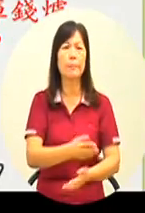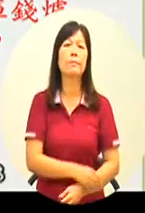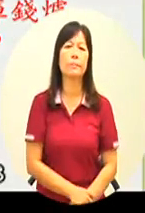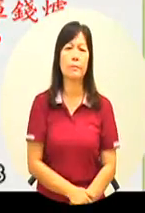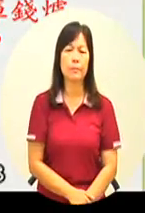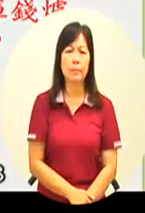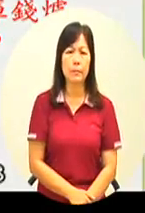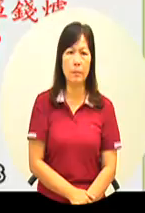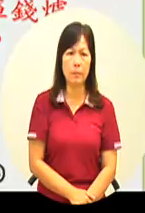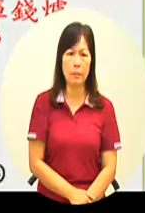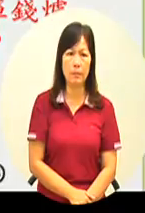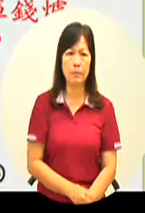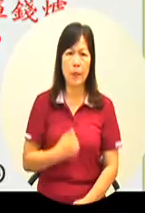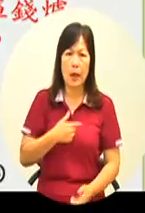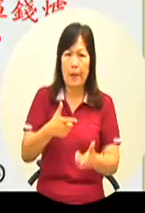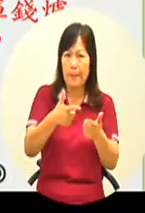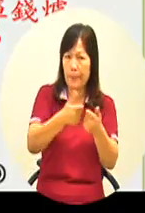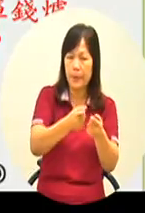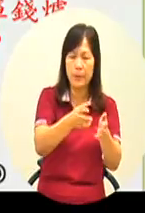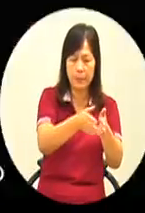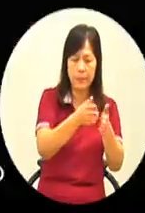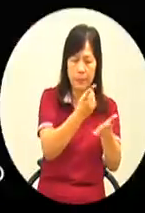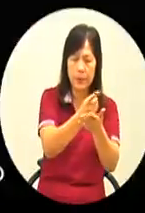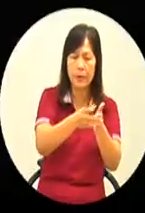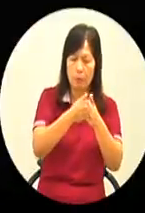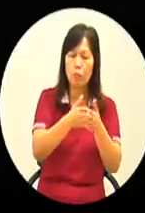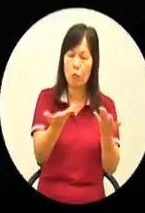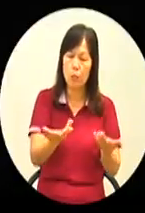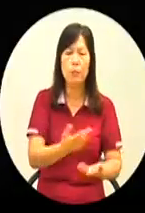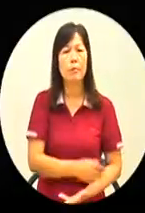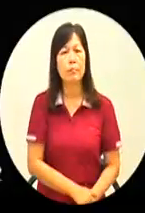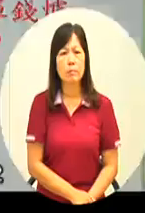规划，来满足我们市民的需要？